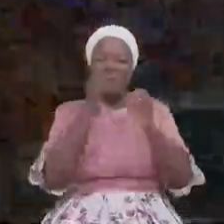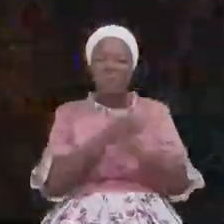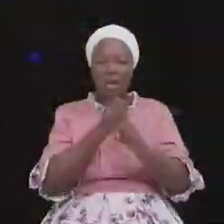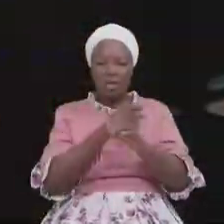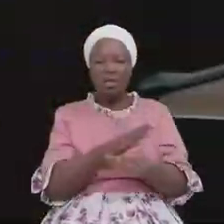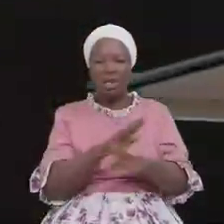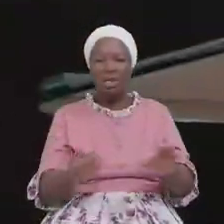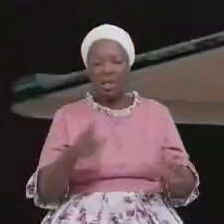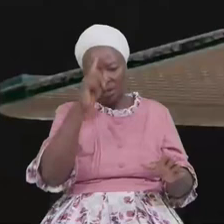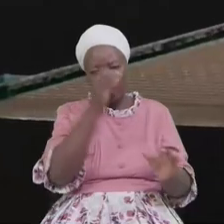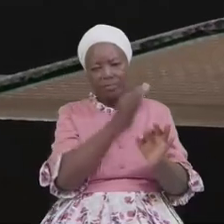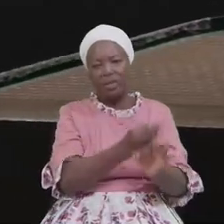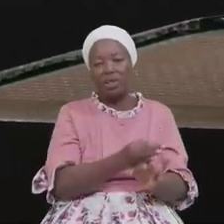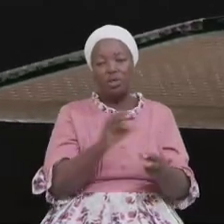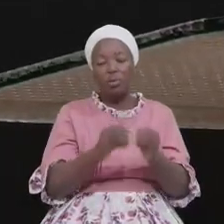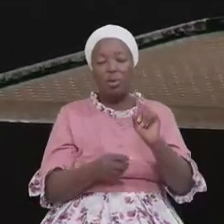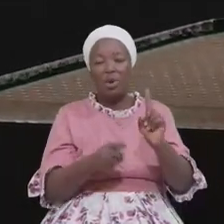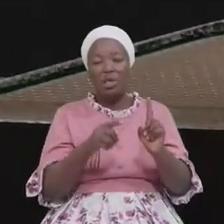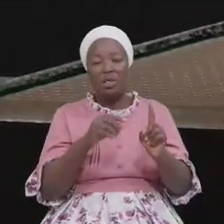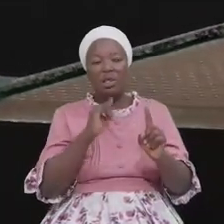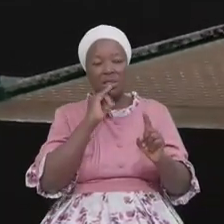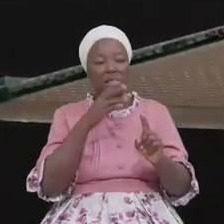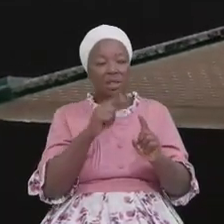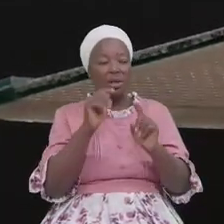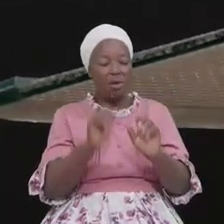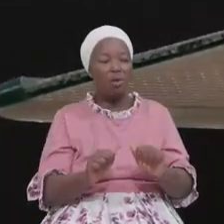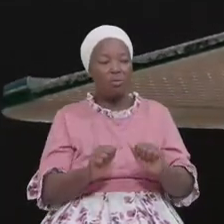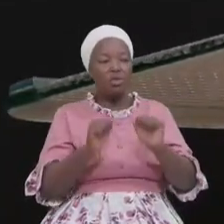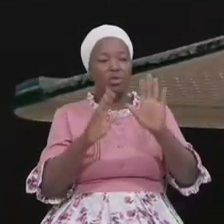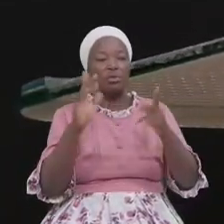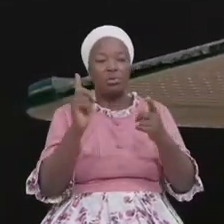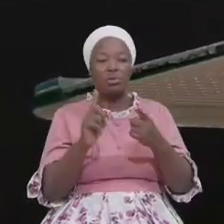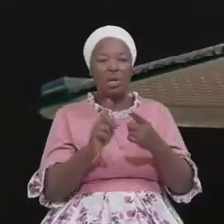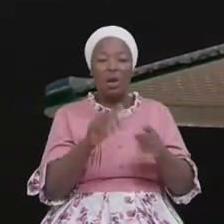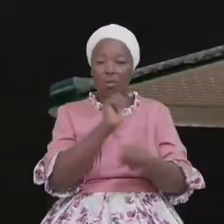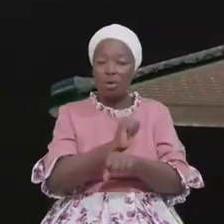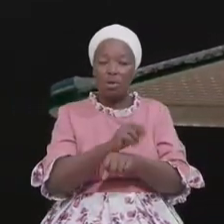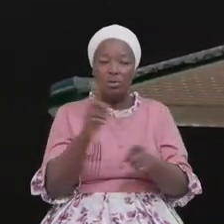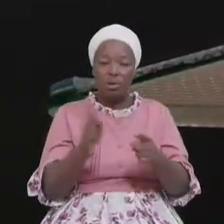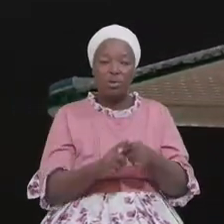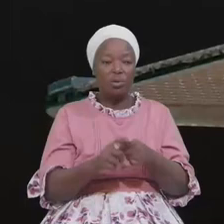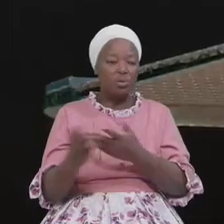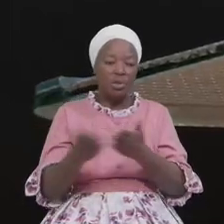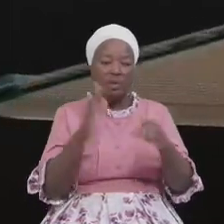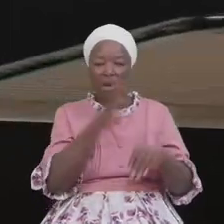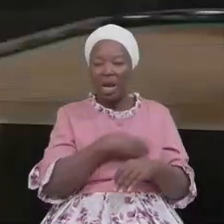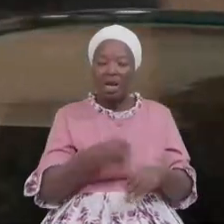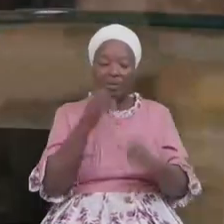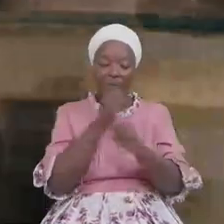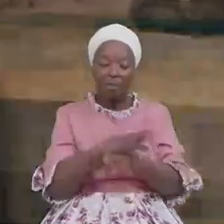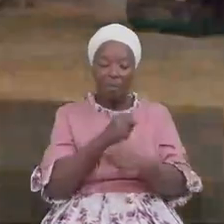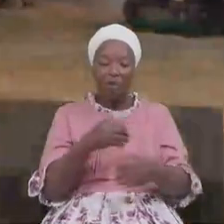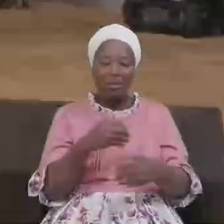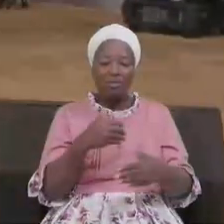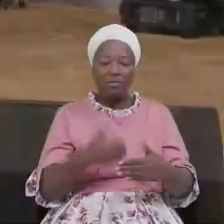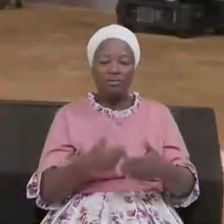élément dans ce premier point, c'est la commission de servir et d'avancer. Déjà, nous avons lu Josué chapitre